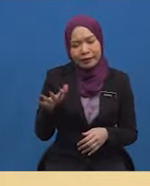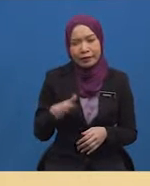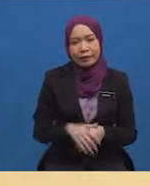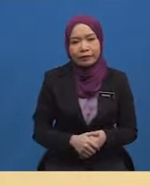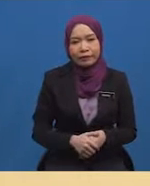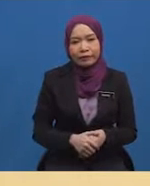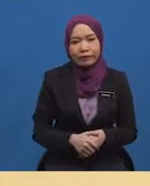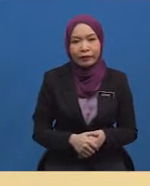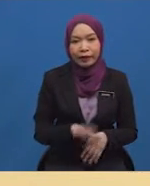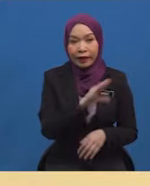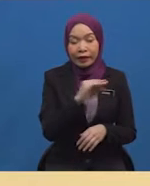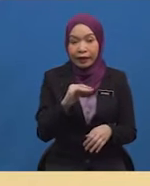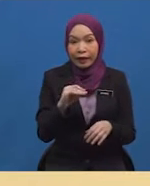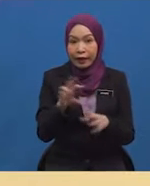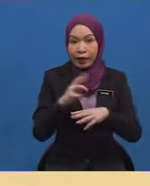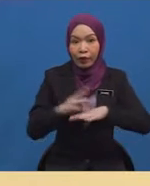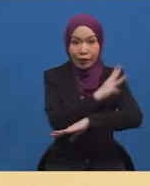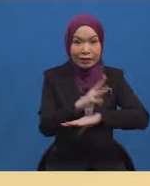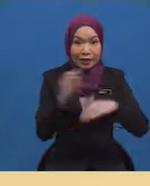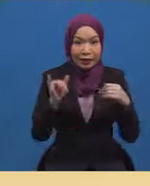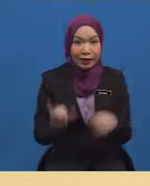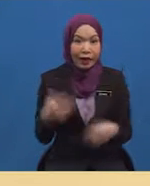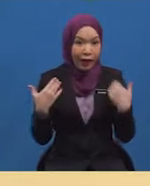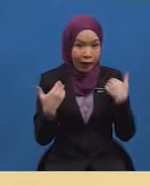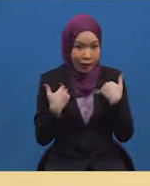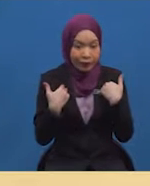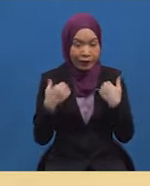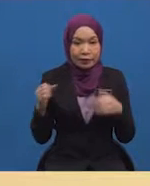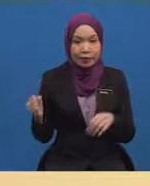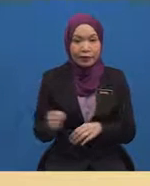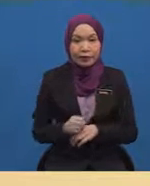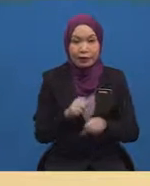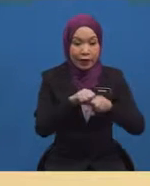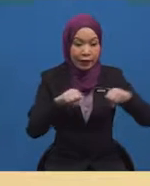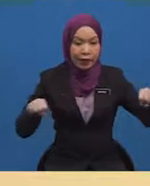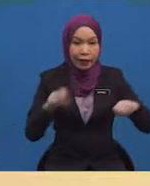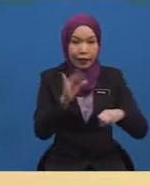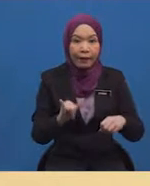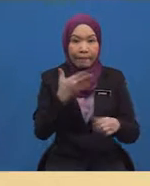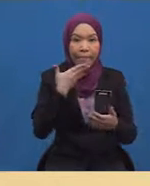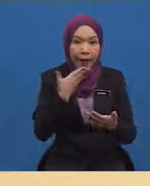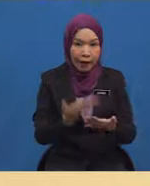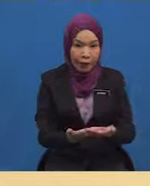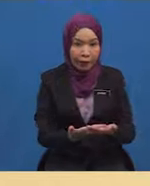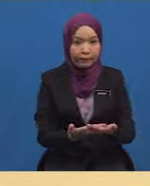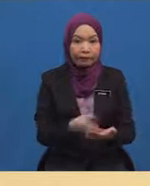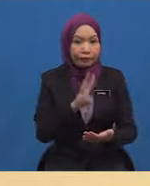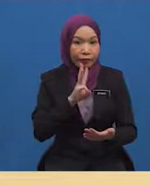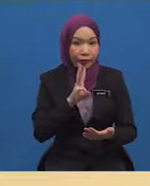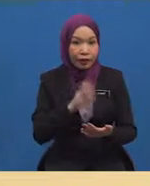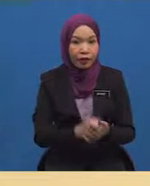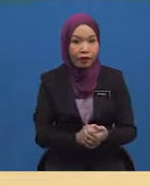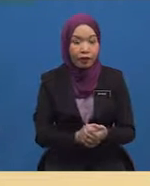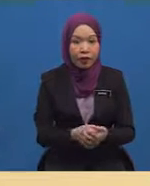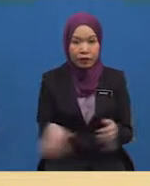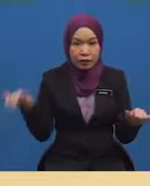bersaliran baik serta mempunyai bekalan air yang banyak mempunyai kepadatan penduduk yang tinggi kerana